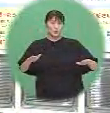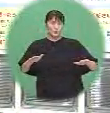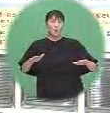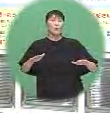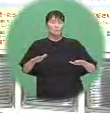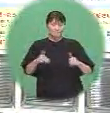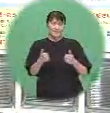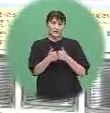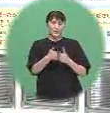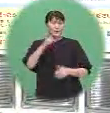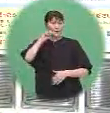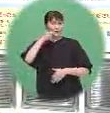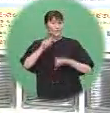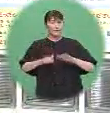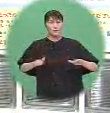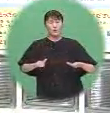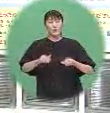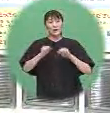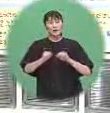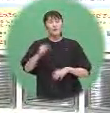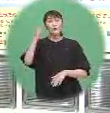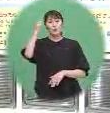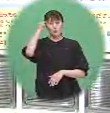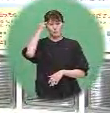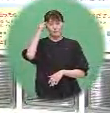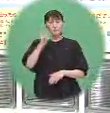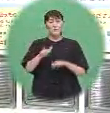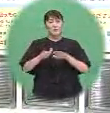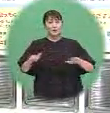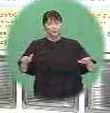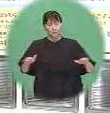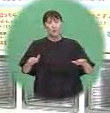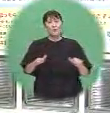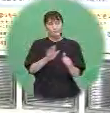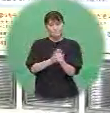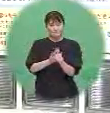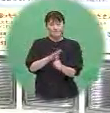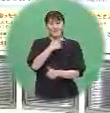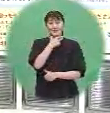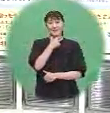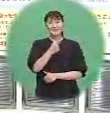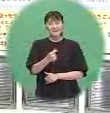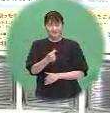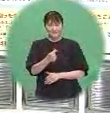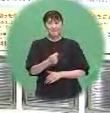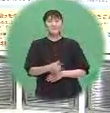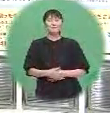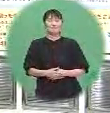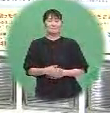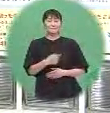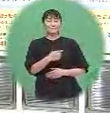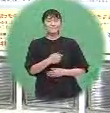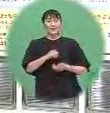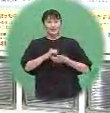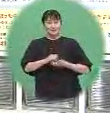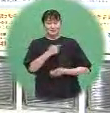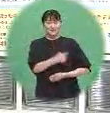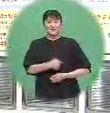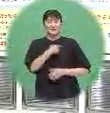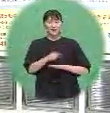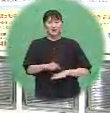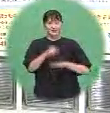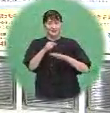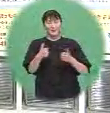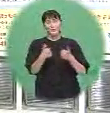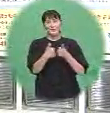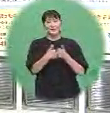らっしゃると思います。私たちはそういったヤングケアラーの方の力になりたいと考えておりますのでぜひお気軽に